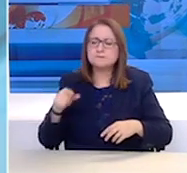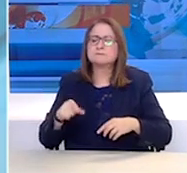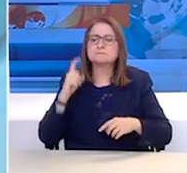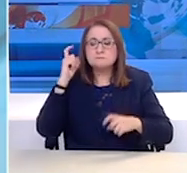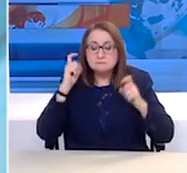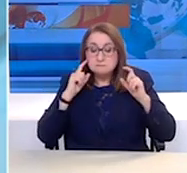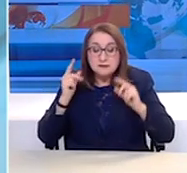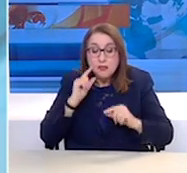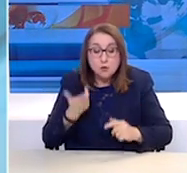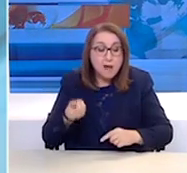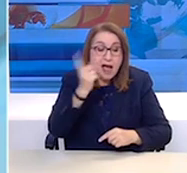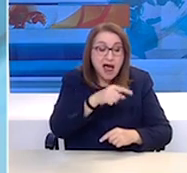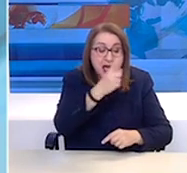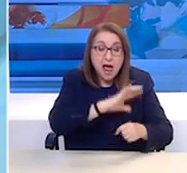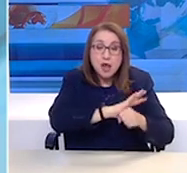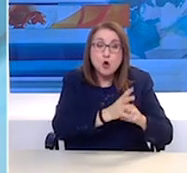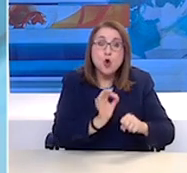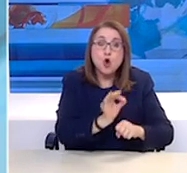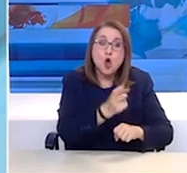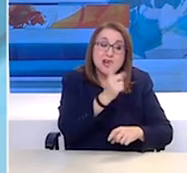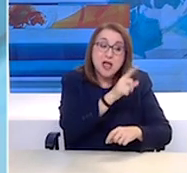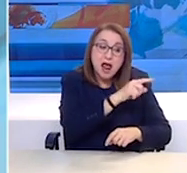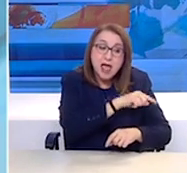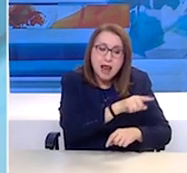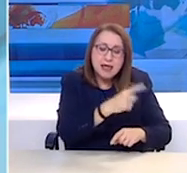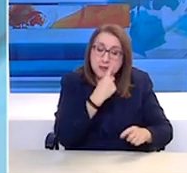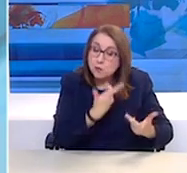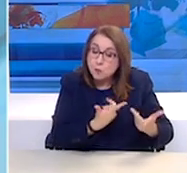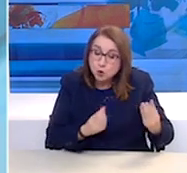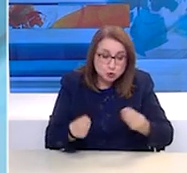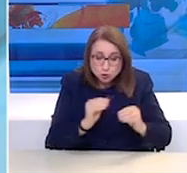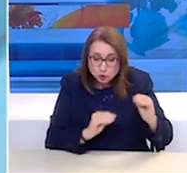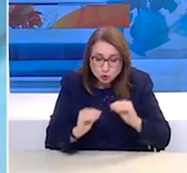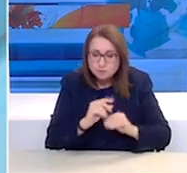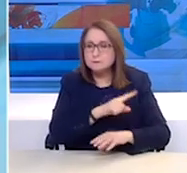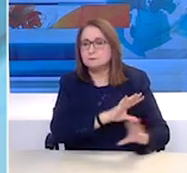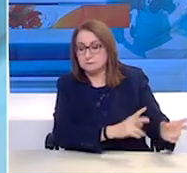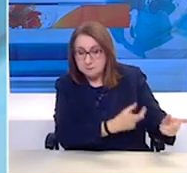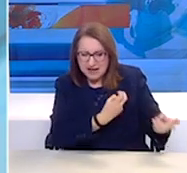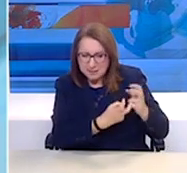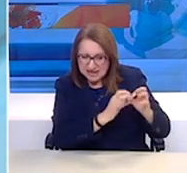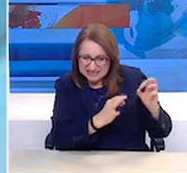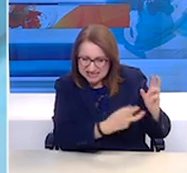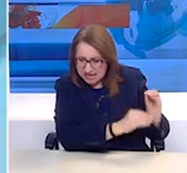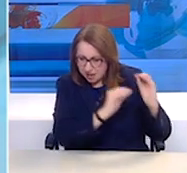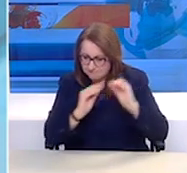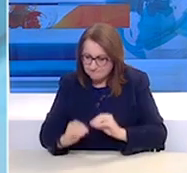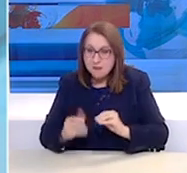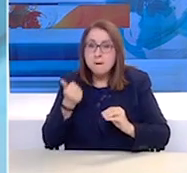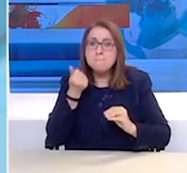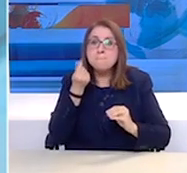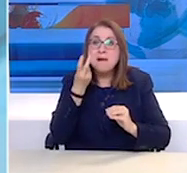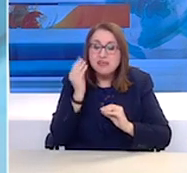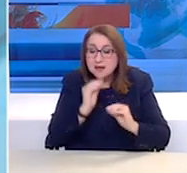και της ανοσίας από άλλους κορονοϊούς. Με αυτά τροφοδότησε ένα μαθηματικό μοντέλο που αφορά την πορεία του νέου ιού. Όπως καταλαβαίνετε,